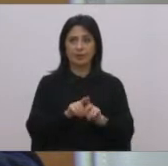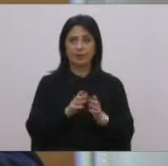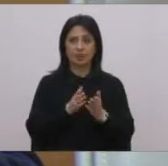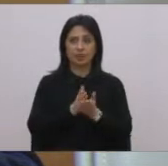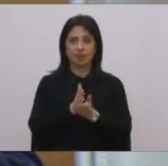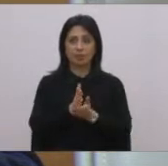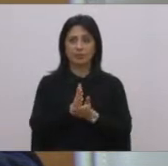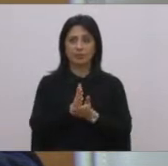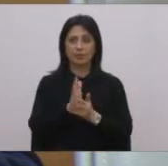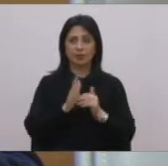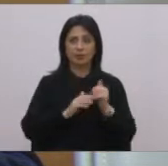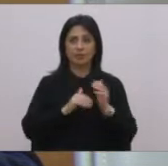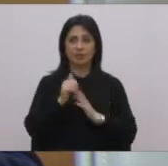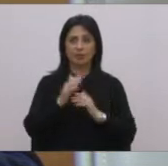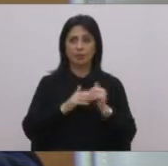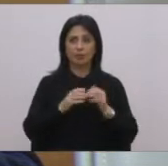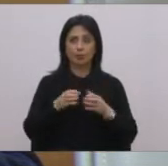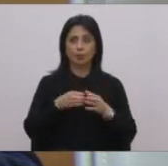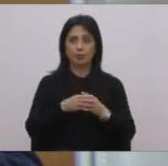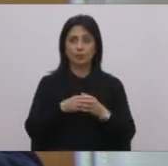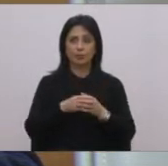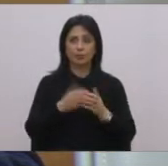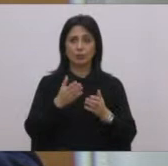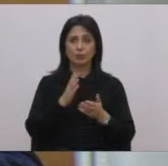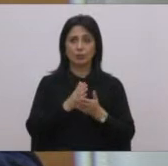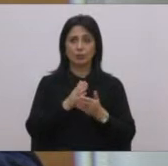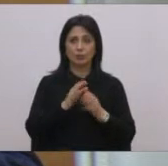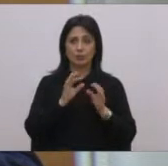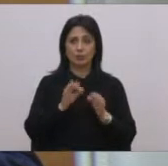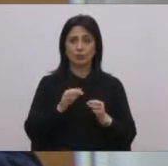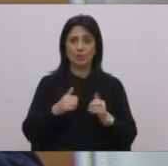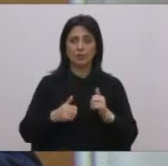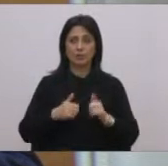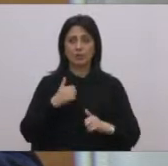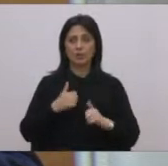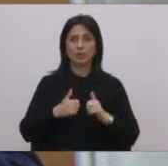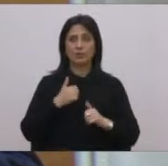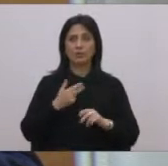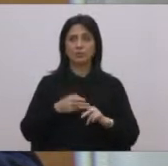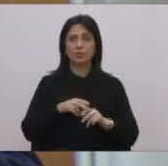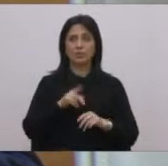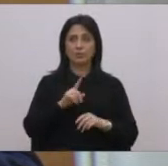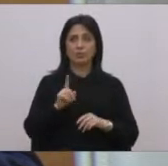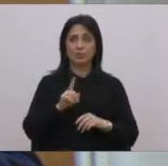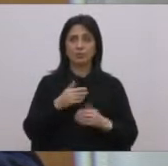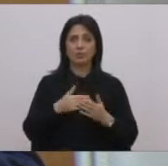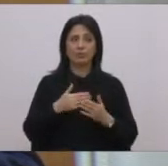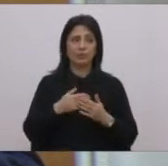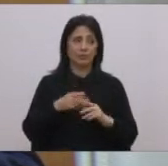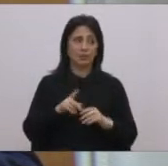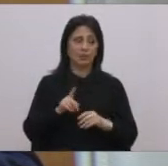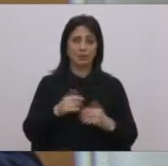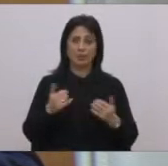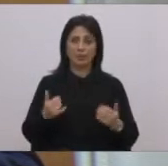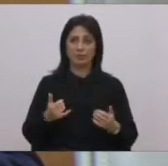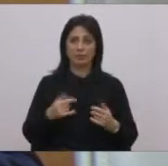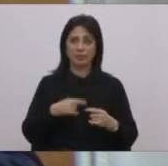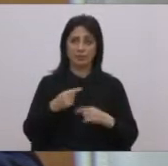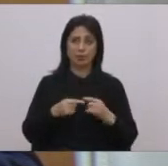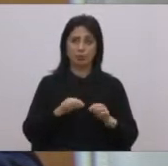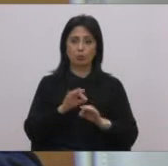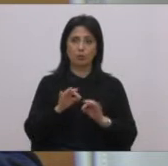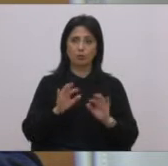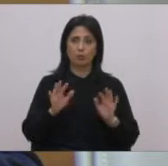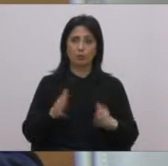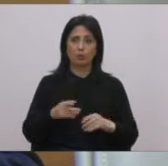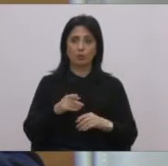შემართებით და კვალიფიცირებული გუნდი რო ყავს მართლა სამაყოა. სამაყოა იმის რომ მაგალითად ის რაც ეხლა საუკუნის პროექტი